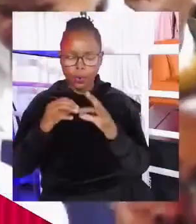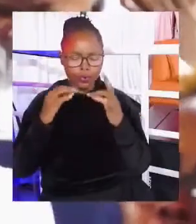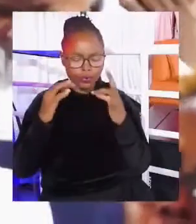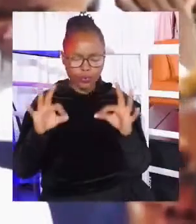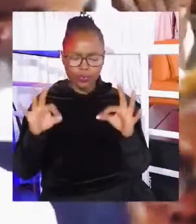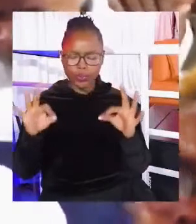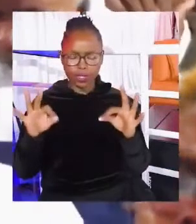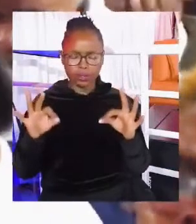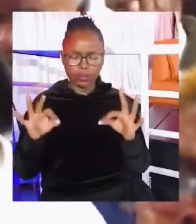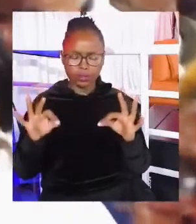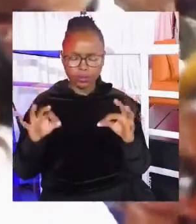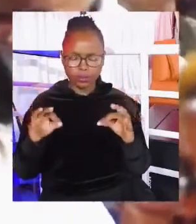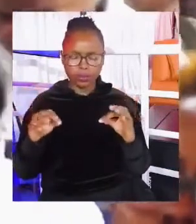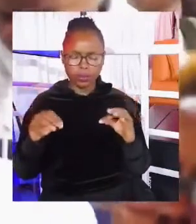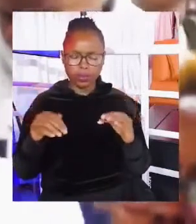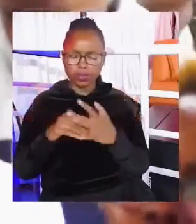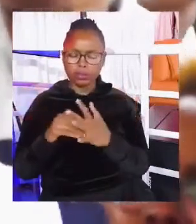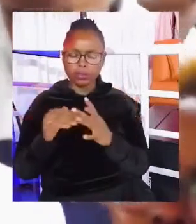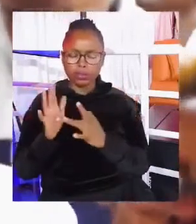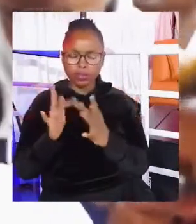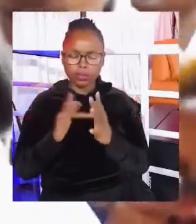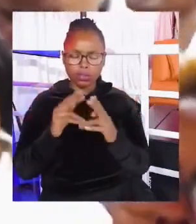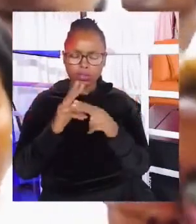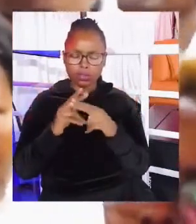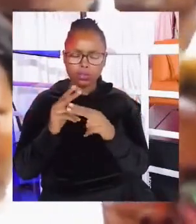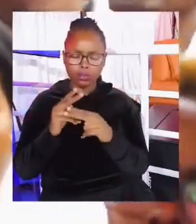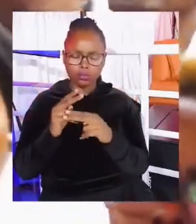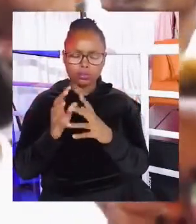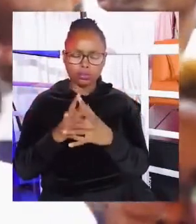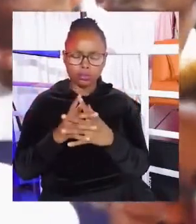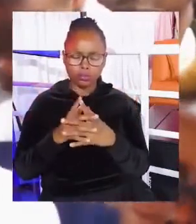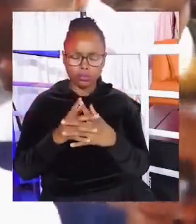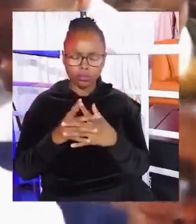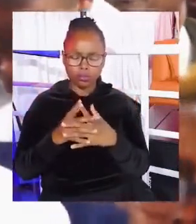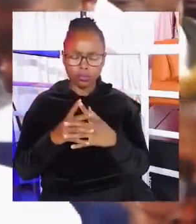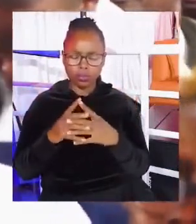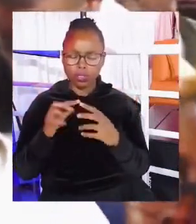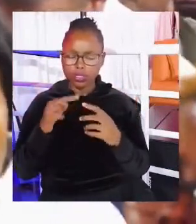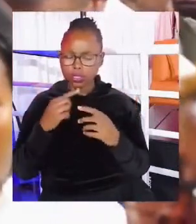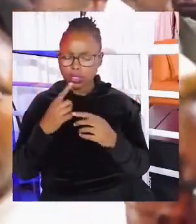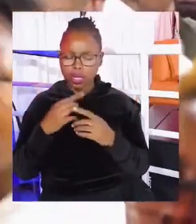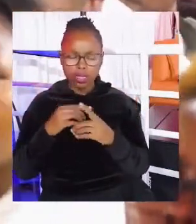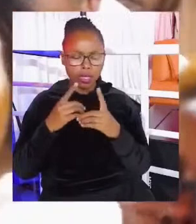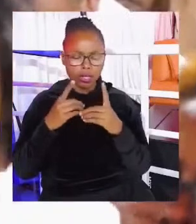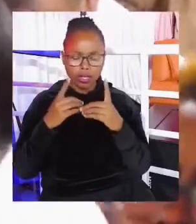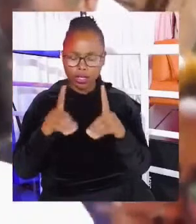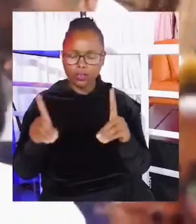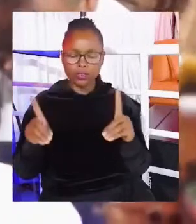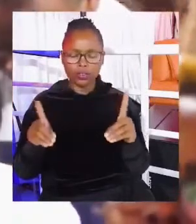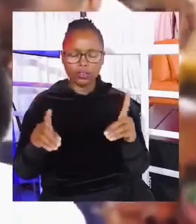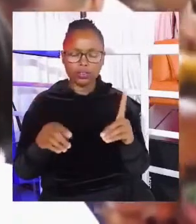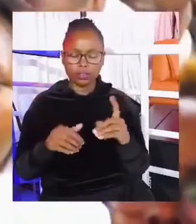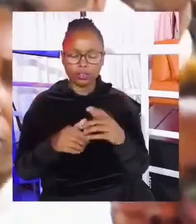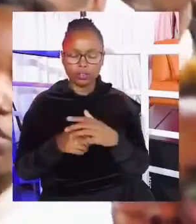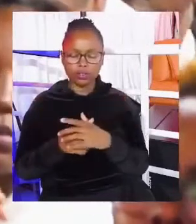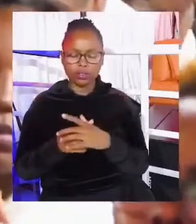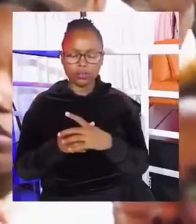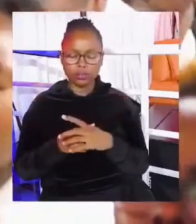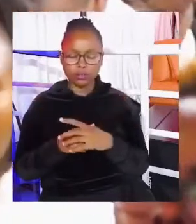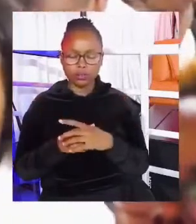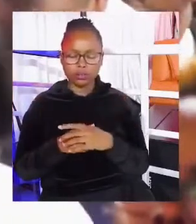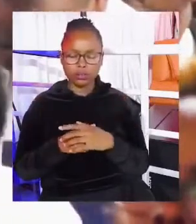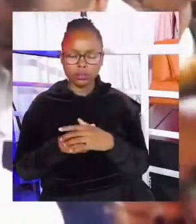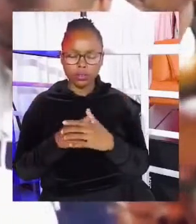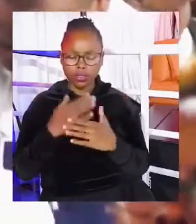thahabu Ririkana ni Friday tariki igĩrĩ mweri wa kenda Kũrĩa tũkũharĩrĩirie igongona inene rĩa o mweri